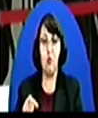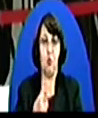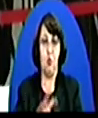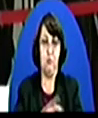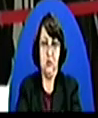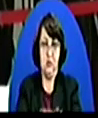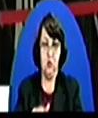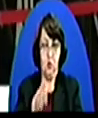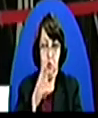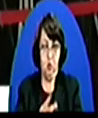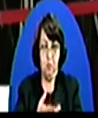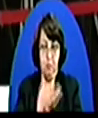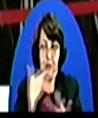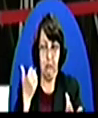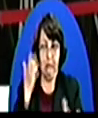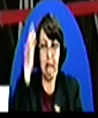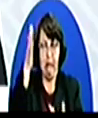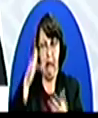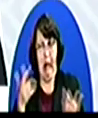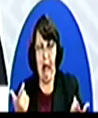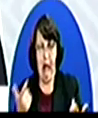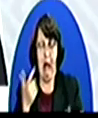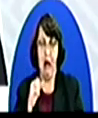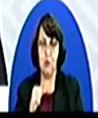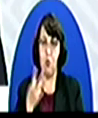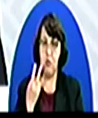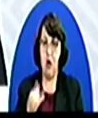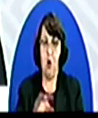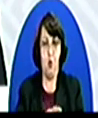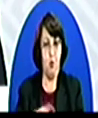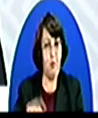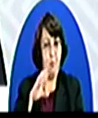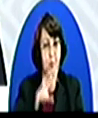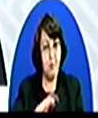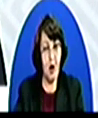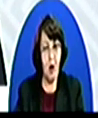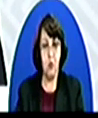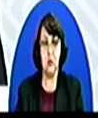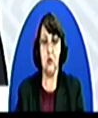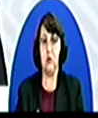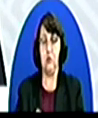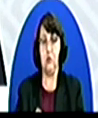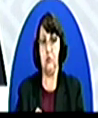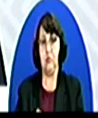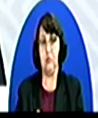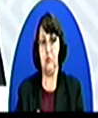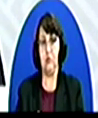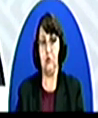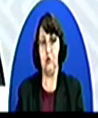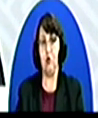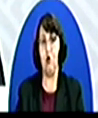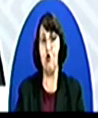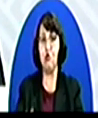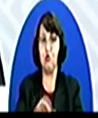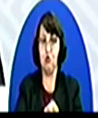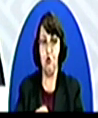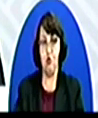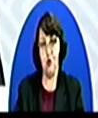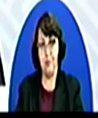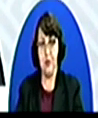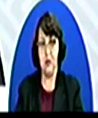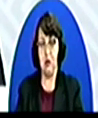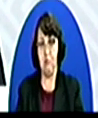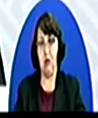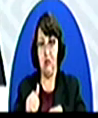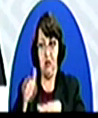эргэцүү орчин байхгүй учраас эрсдэлтэй байна. Хувийн байгууллагууд хүссэн ч хүсүүлсэн ч энэ орчныг өөрсдөө бүрдүүлээ манлайлаад явж